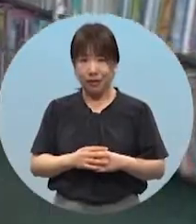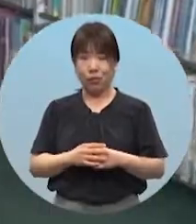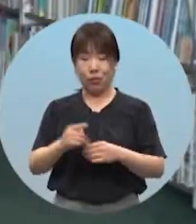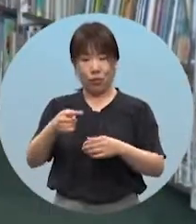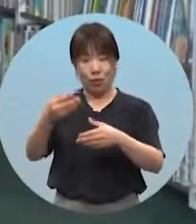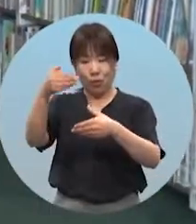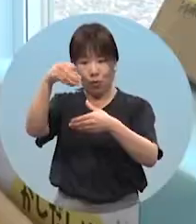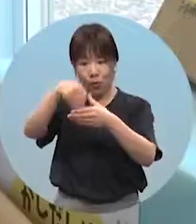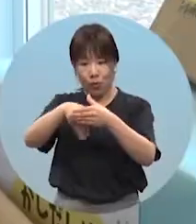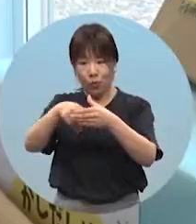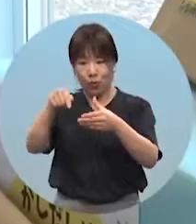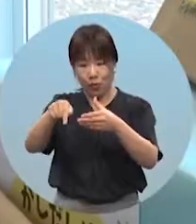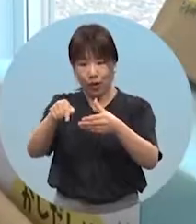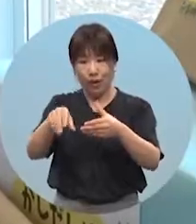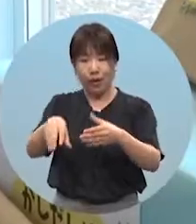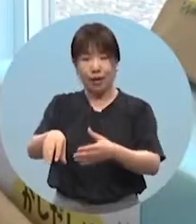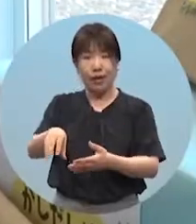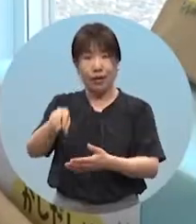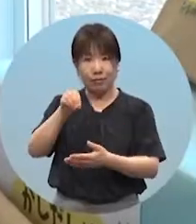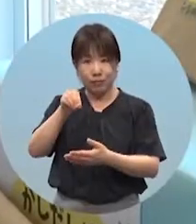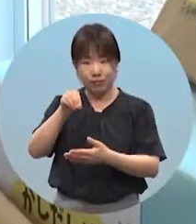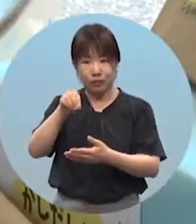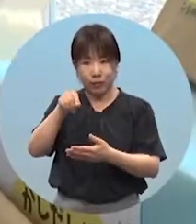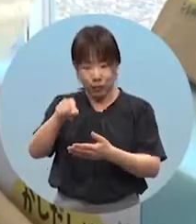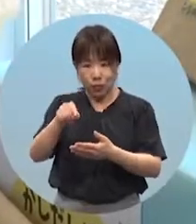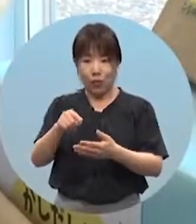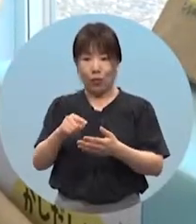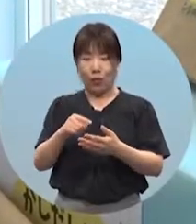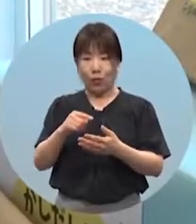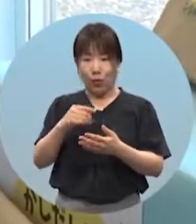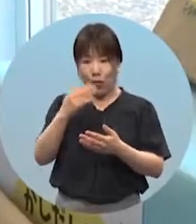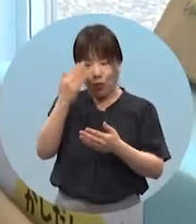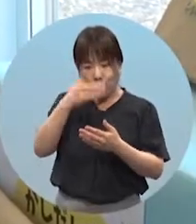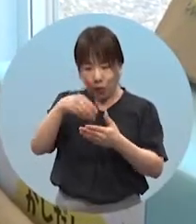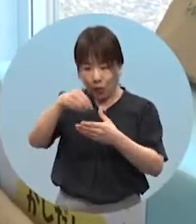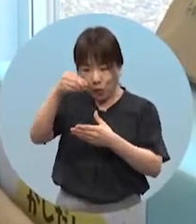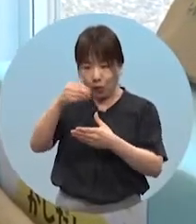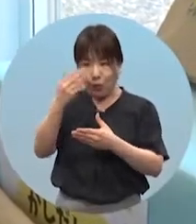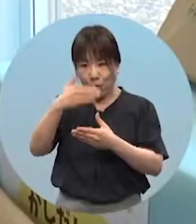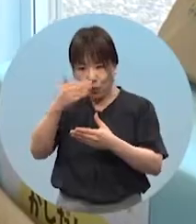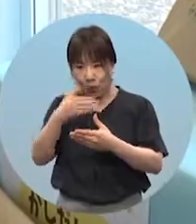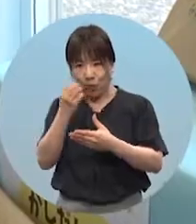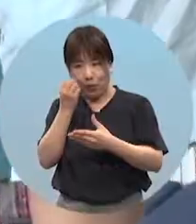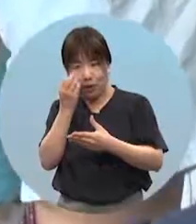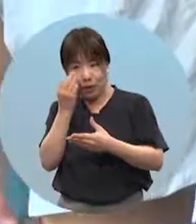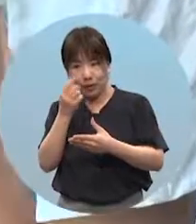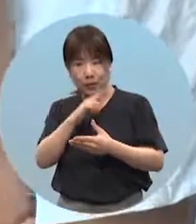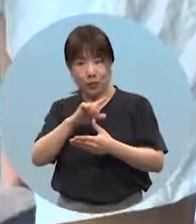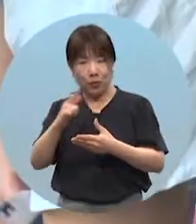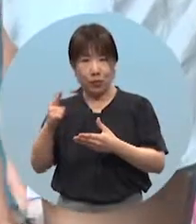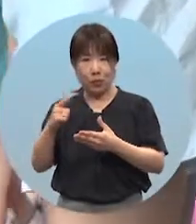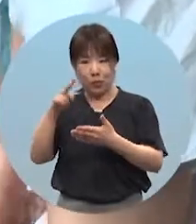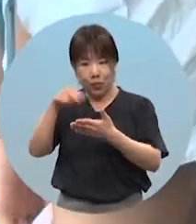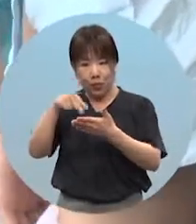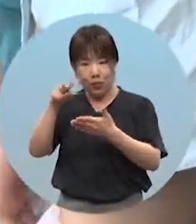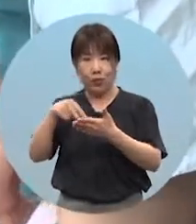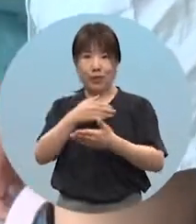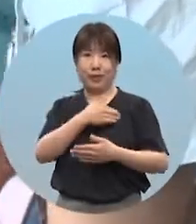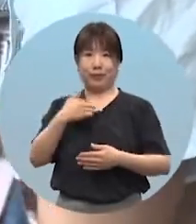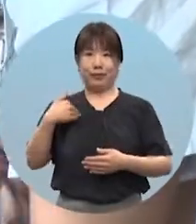本との出会いを楽しんでいただければという思いで、カレードのスタッフ児童担当だけではなくてみんなで作りました